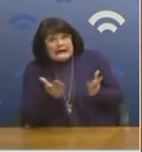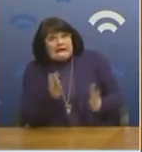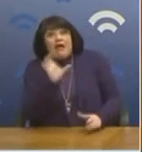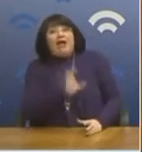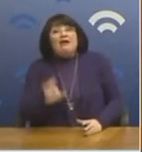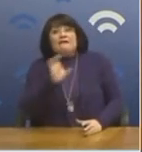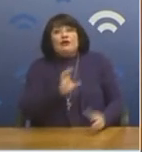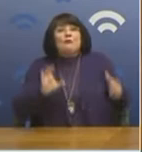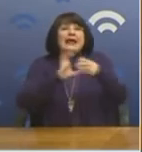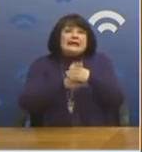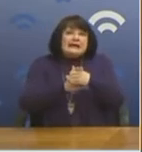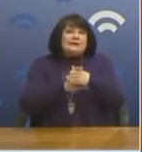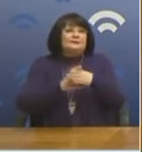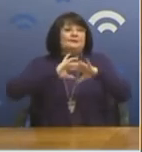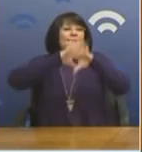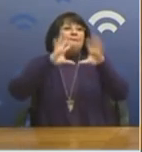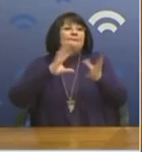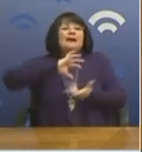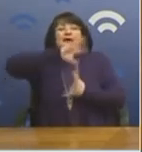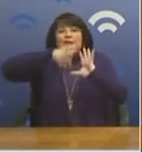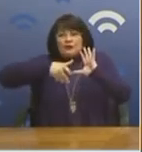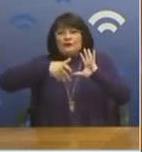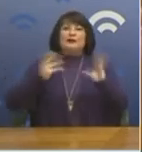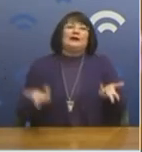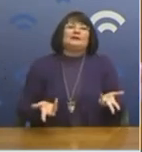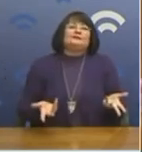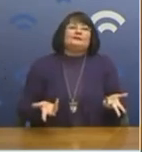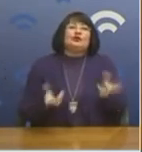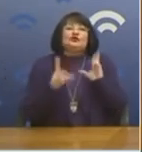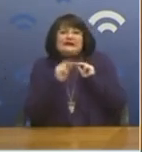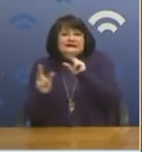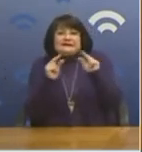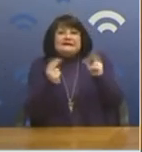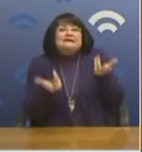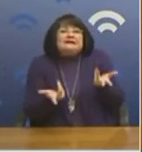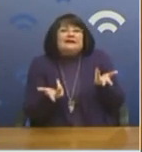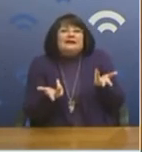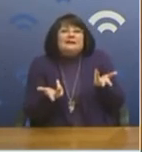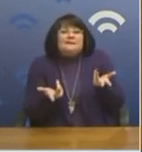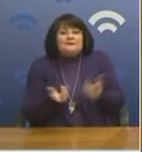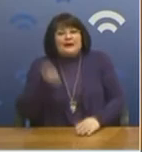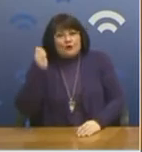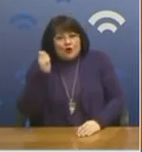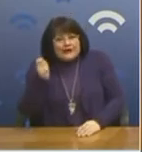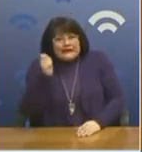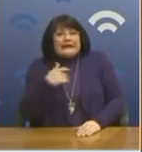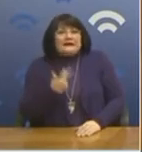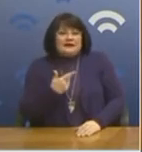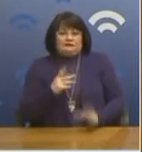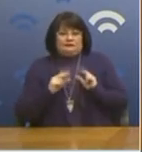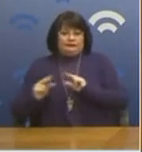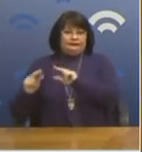ή την παγκόσμια συζήτηση για την ανισότητα? Πού είναι επιστημονική, είναι πολιτική, παντού για αυτά μιλάνε. Δεν